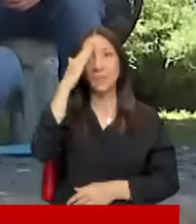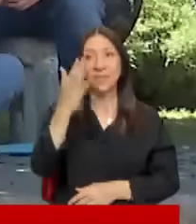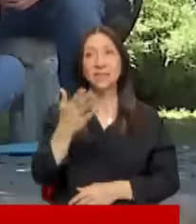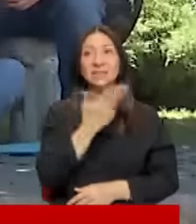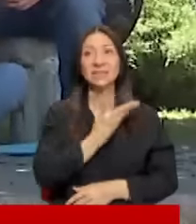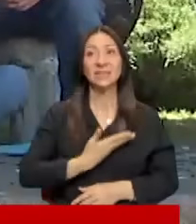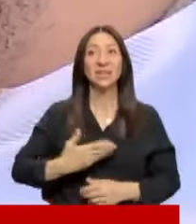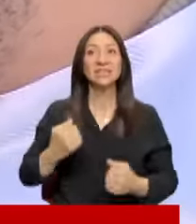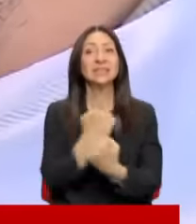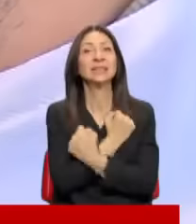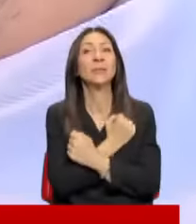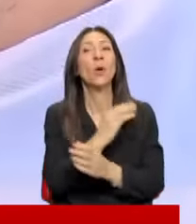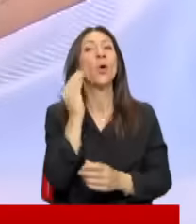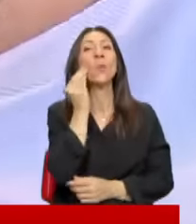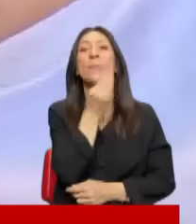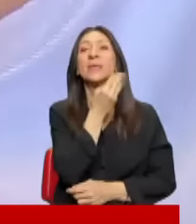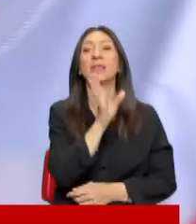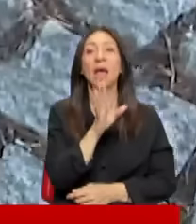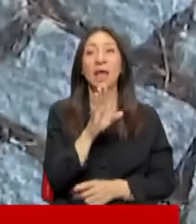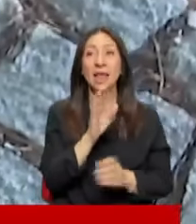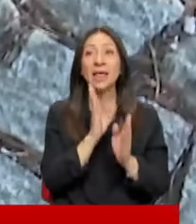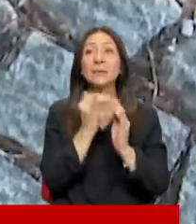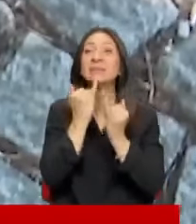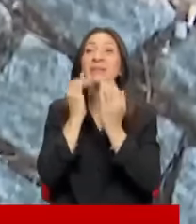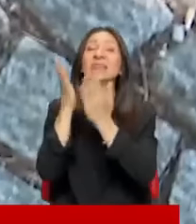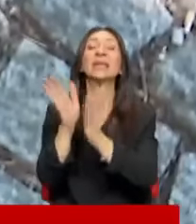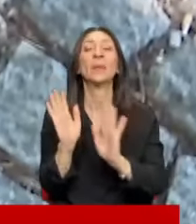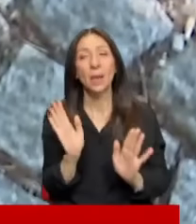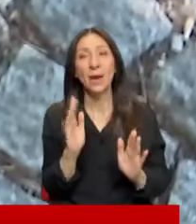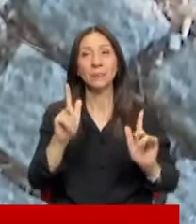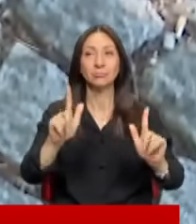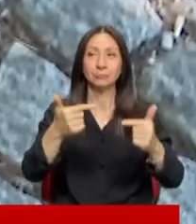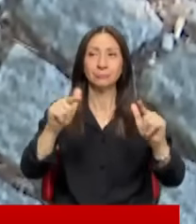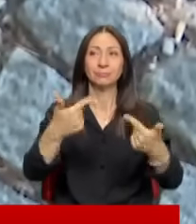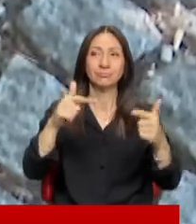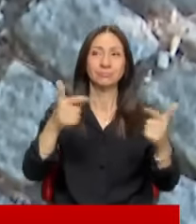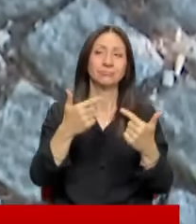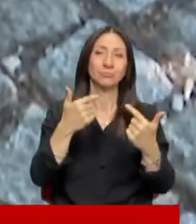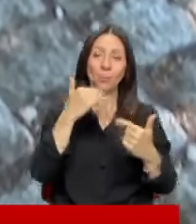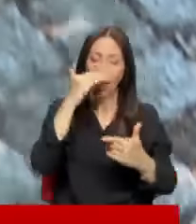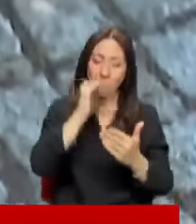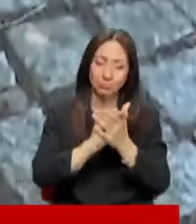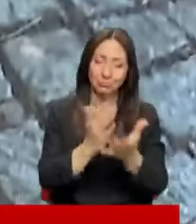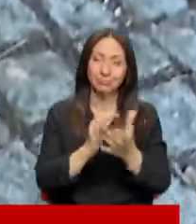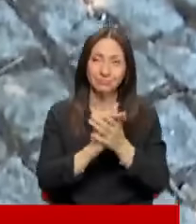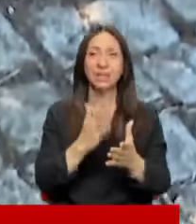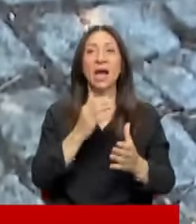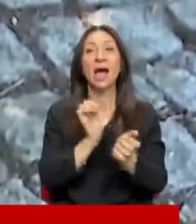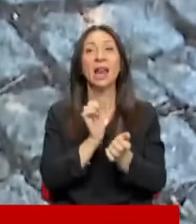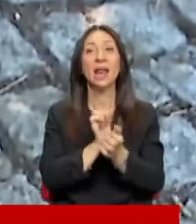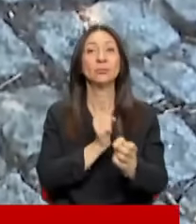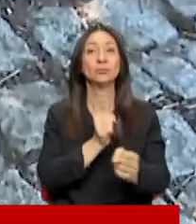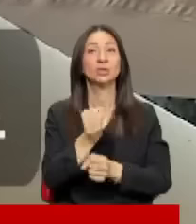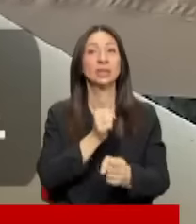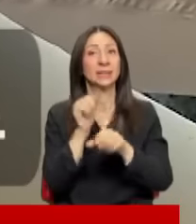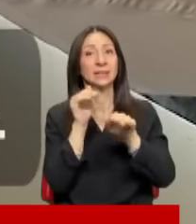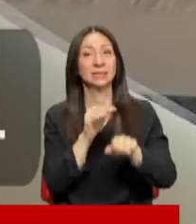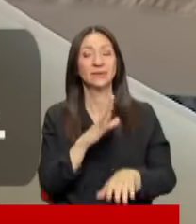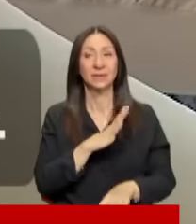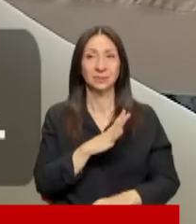sevdiklerine sarılamayıp öpemediler. Yanlarına gidemediler ama görüntülü bayramlaştılar. ailelerinin mücadelelerine desteği